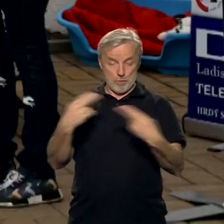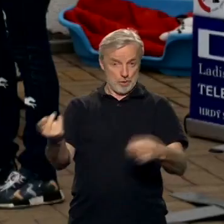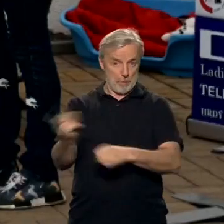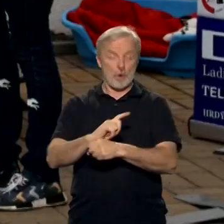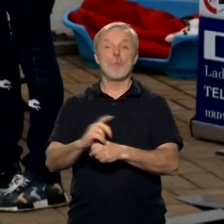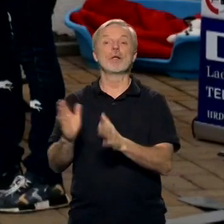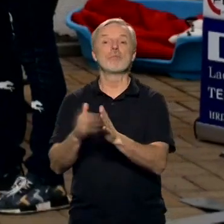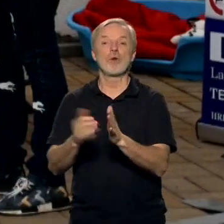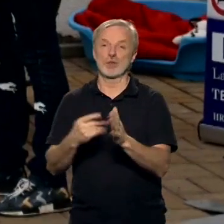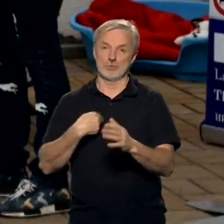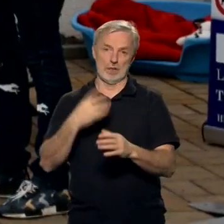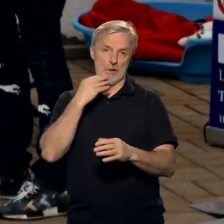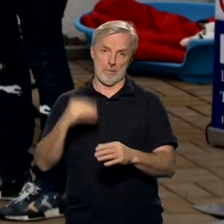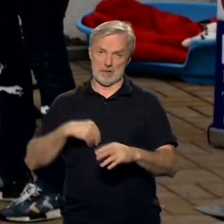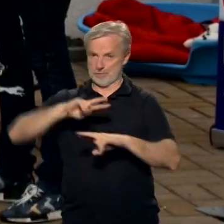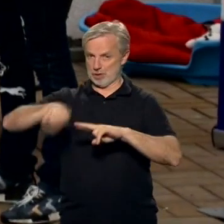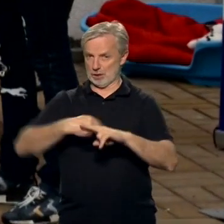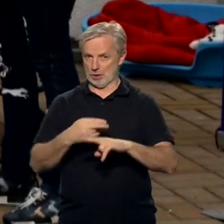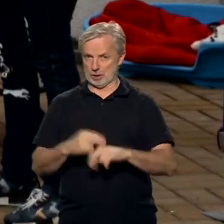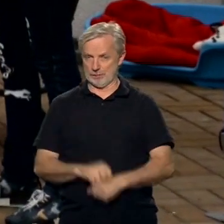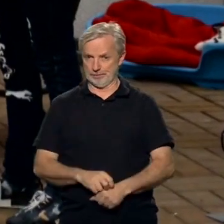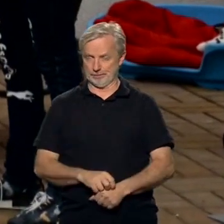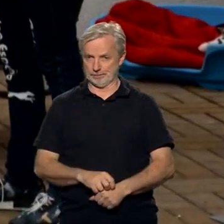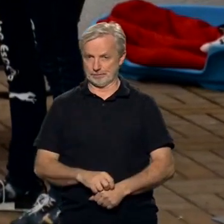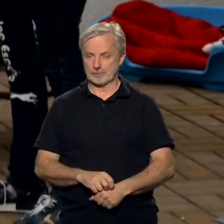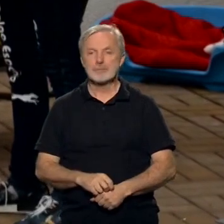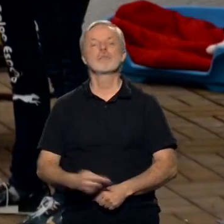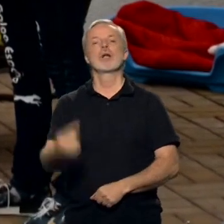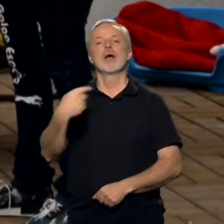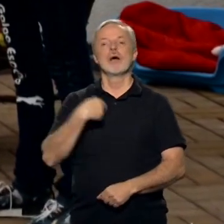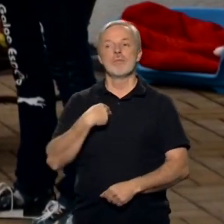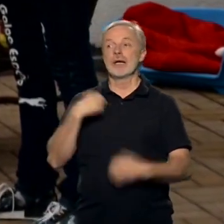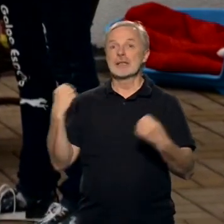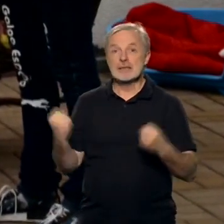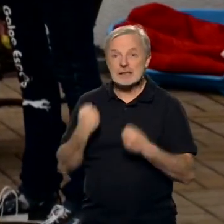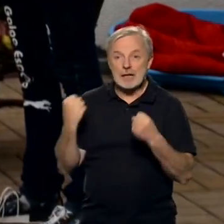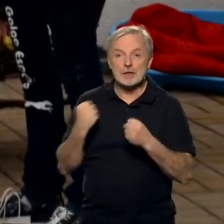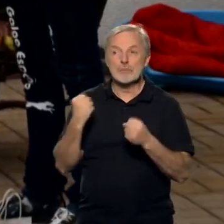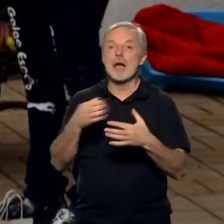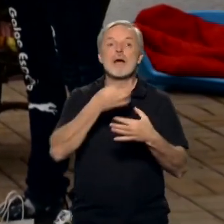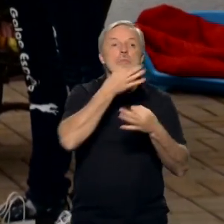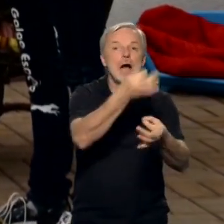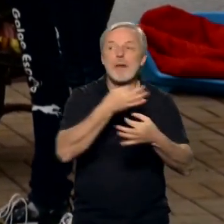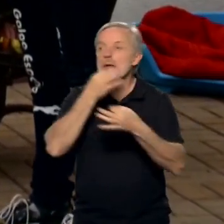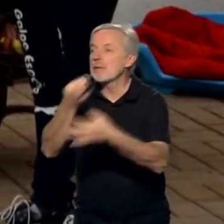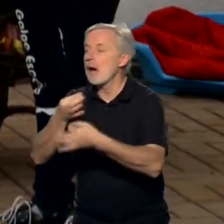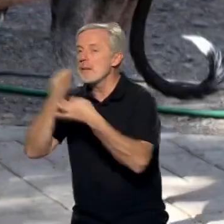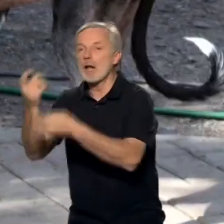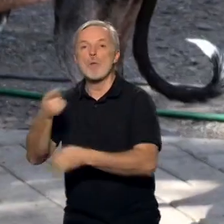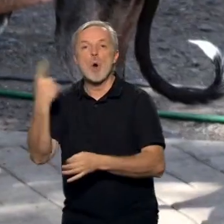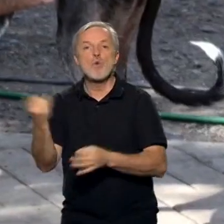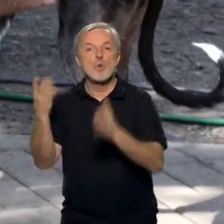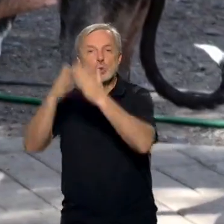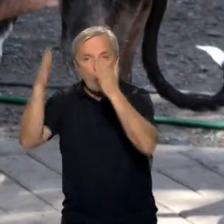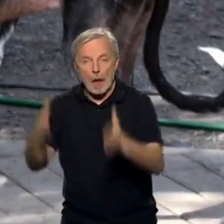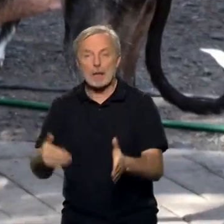prvotní jsou pro nás samozřejmě ty psy. Že? My se snažíme zjišťovat aktuální potřeby těch jednotlivých útulků